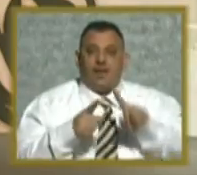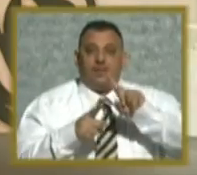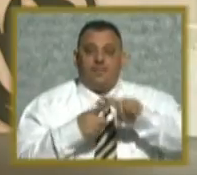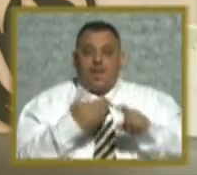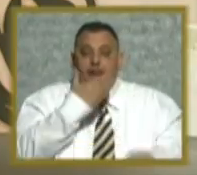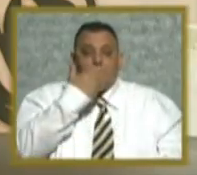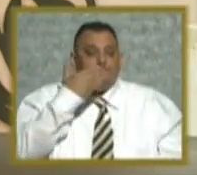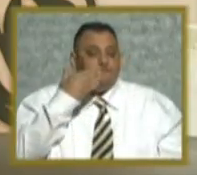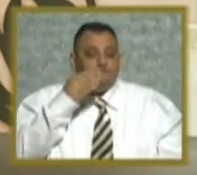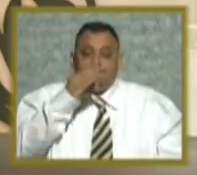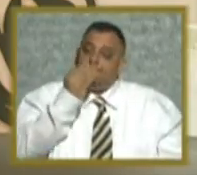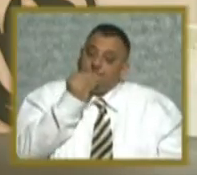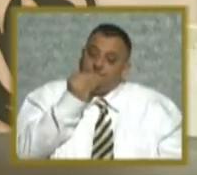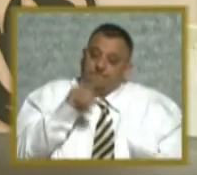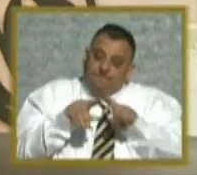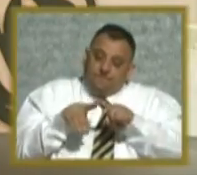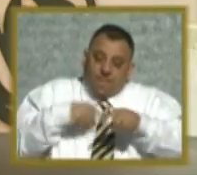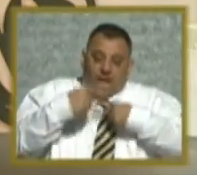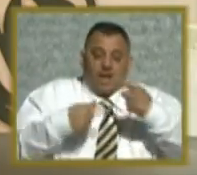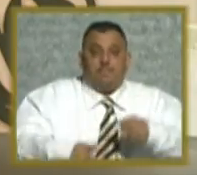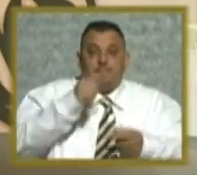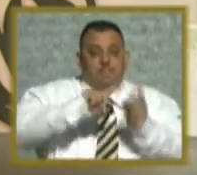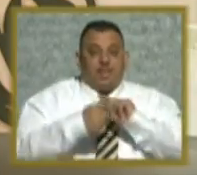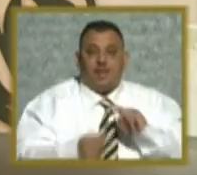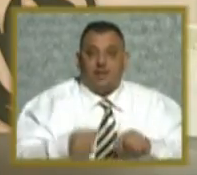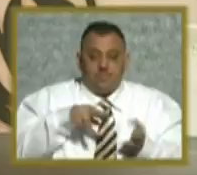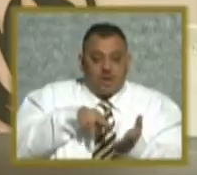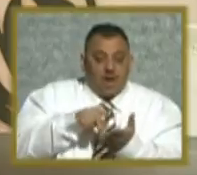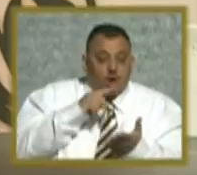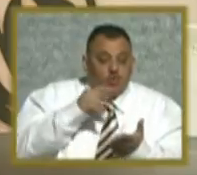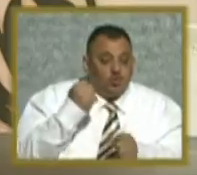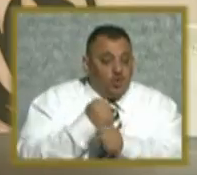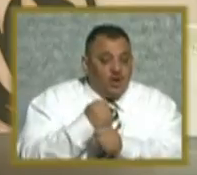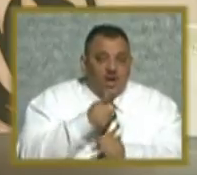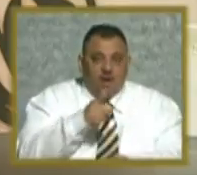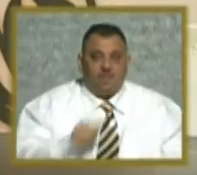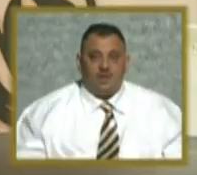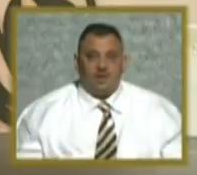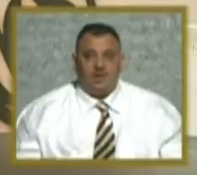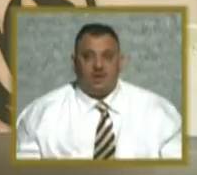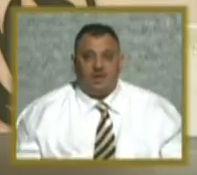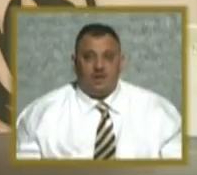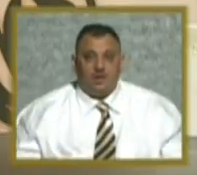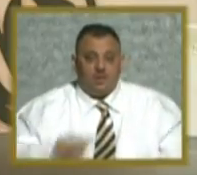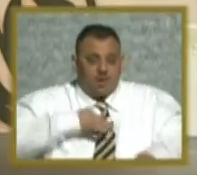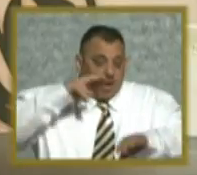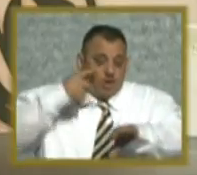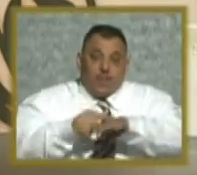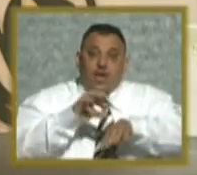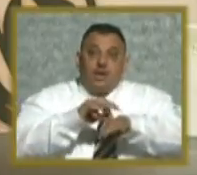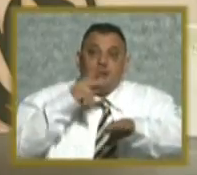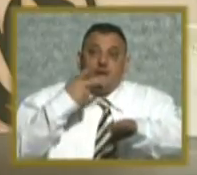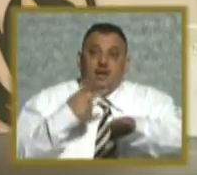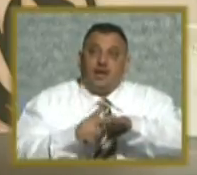على فمه ولسانه، فتنطق الجلود والأيدي والأرجل بما كانوا يعملون، وقالوا لجلودهم لما شهدتم علينا،